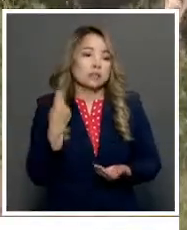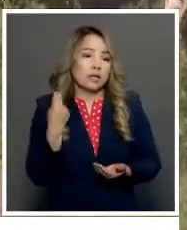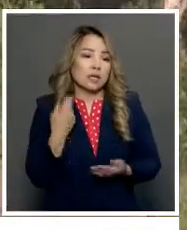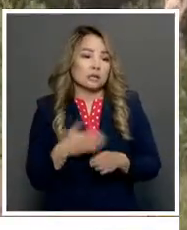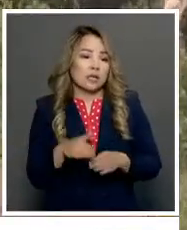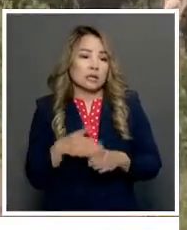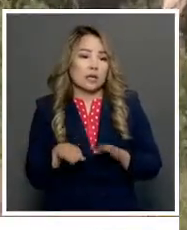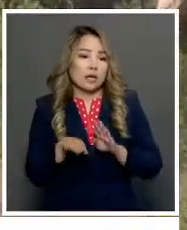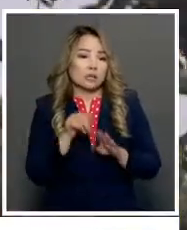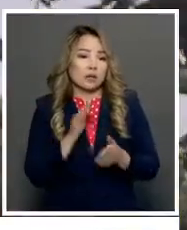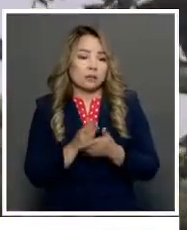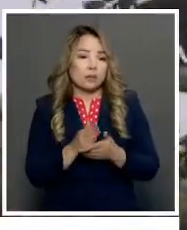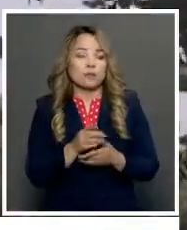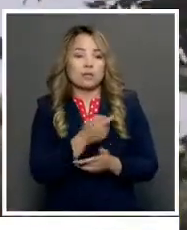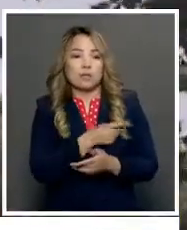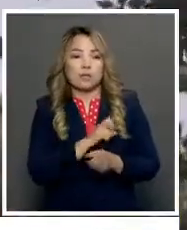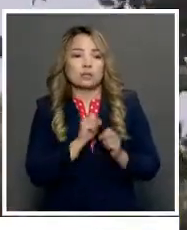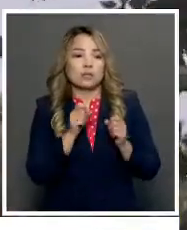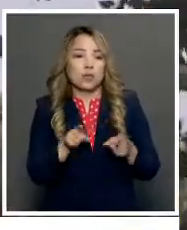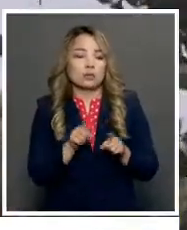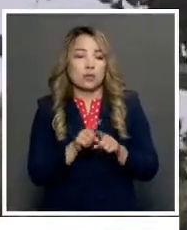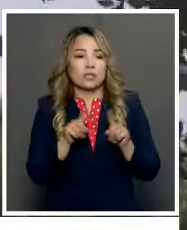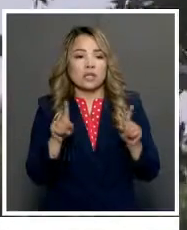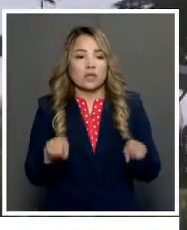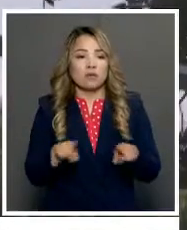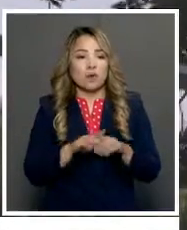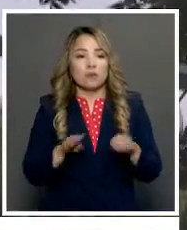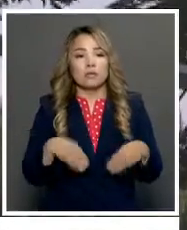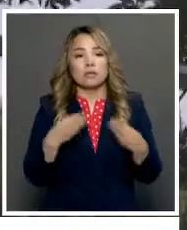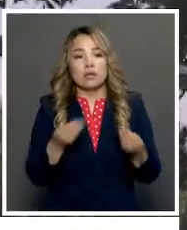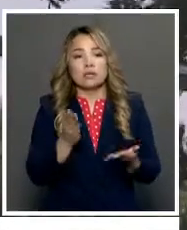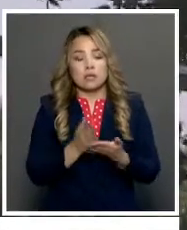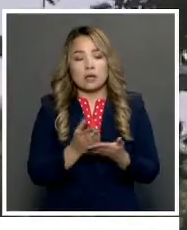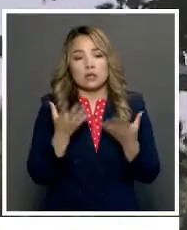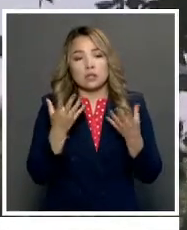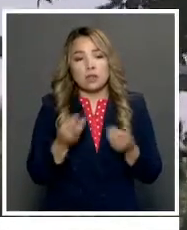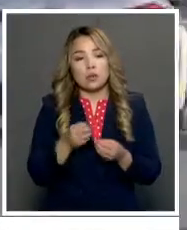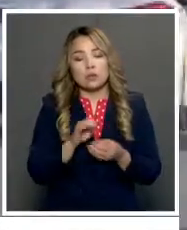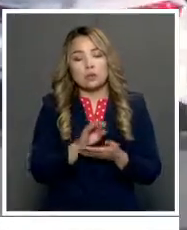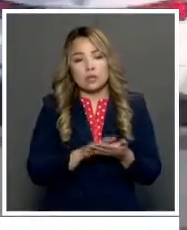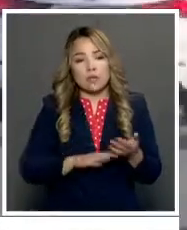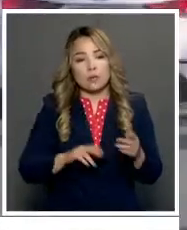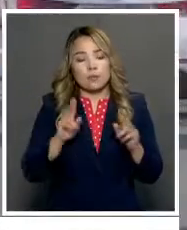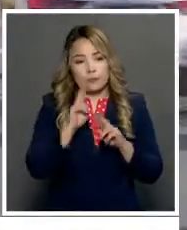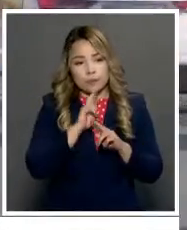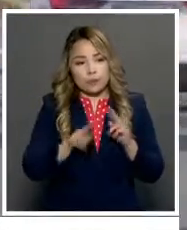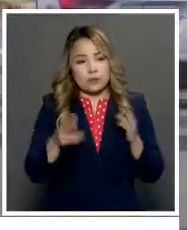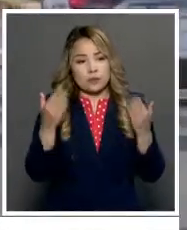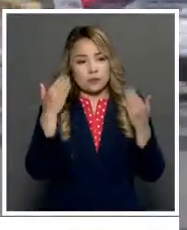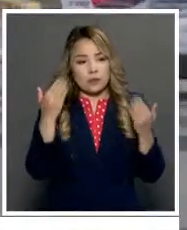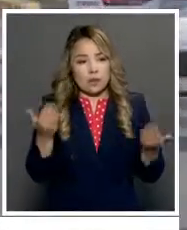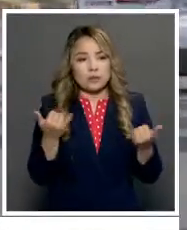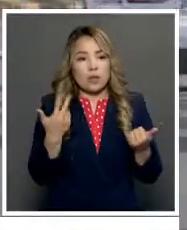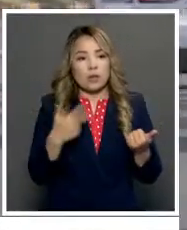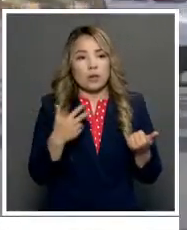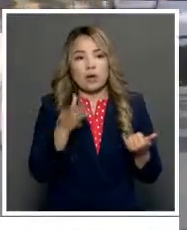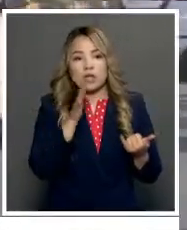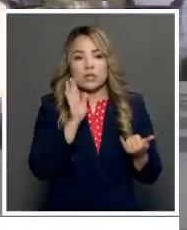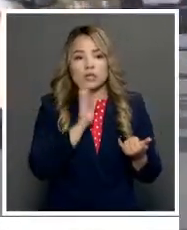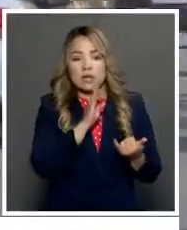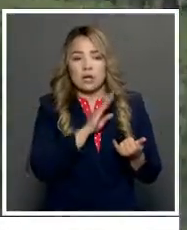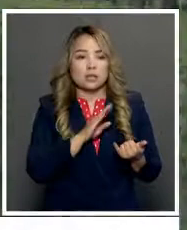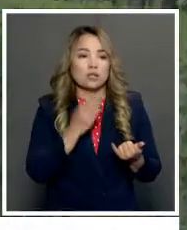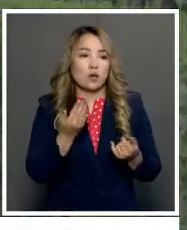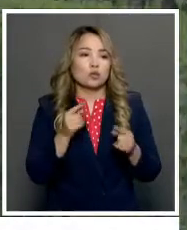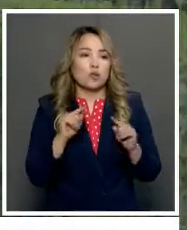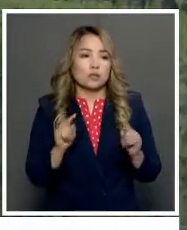несие алған. Санитар болам деушілерді оқытып сертификат та берген, бірақ күнін созбалап ақыры хабарсыз кеткен. 30 жастағы алаяқ әйел